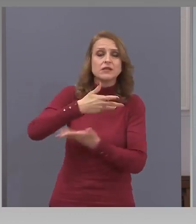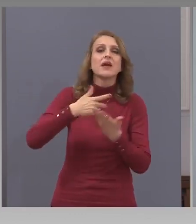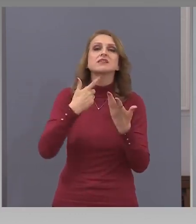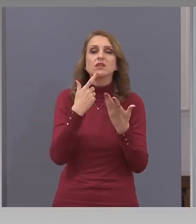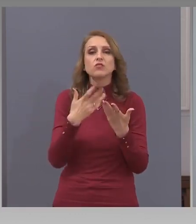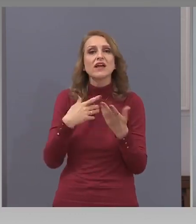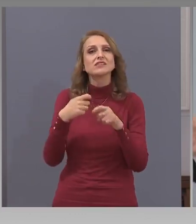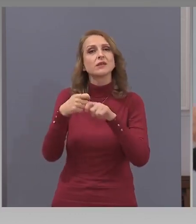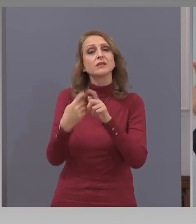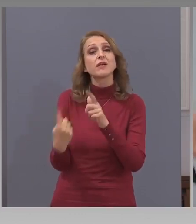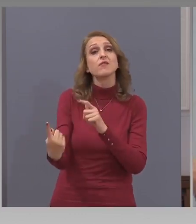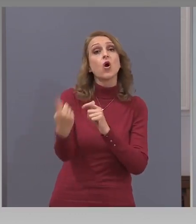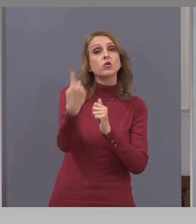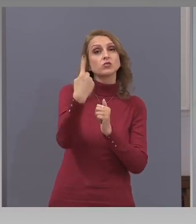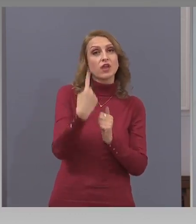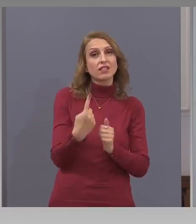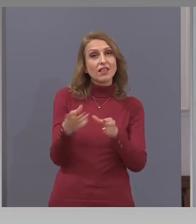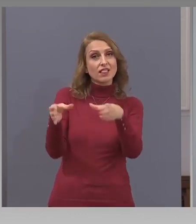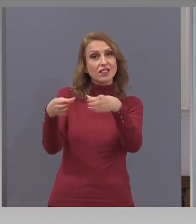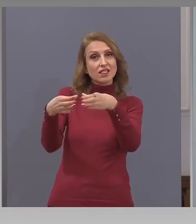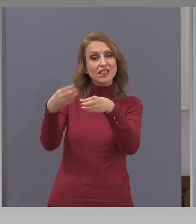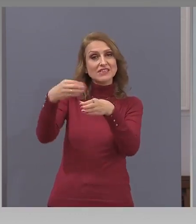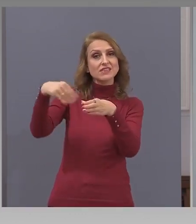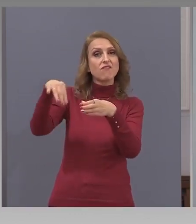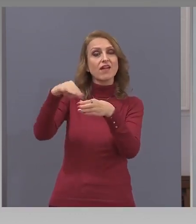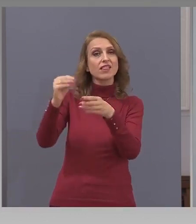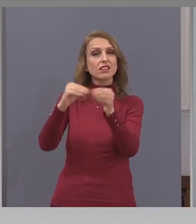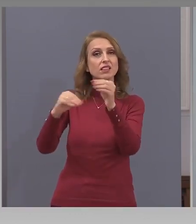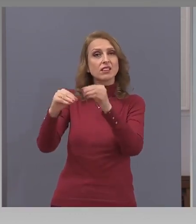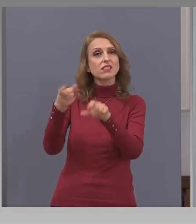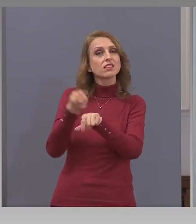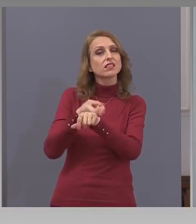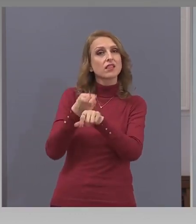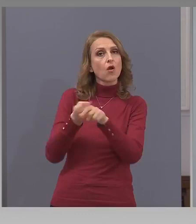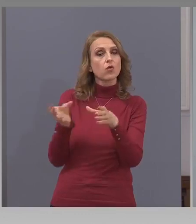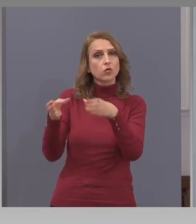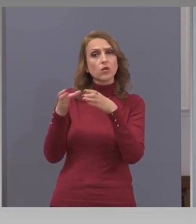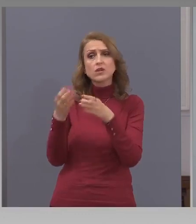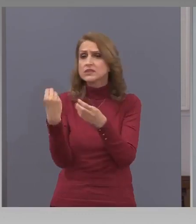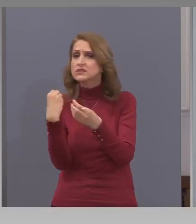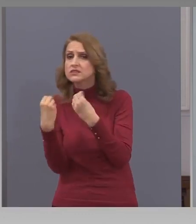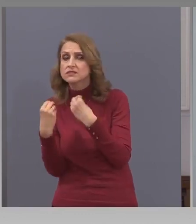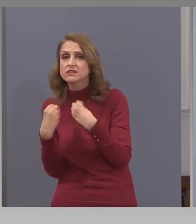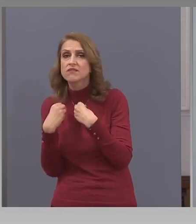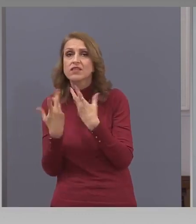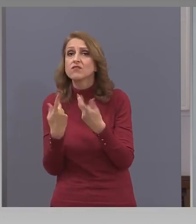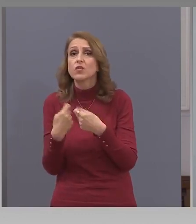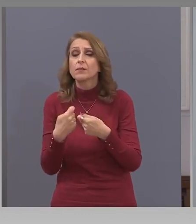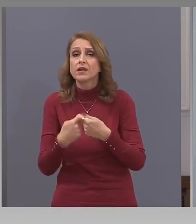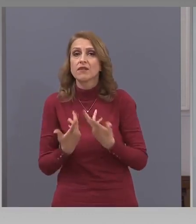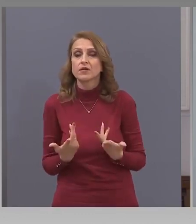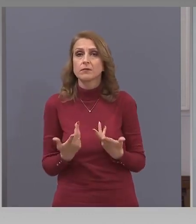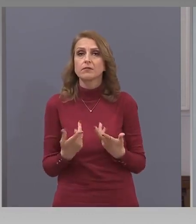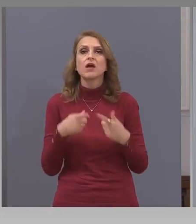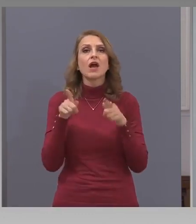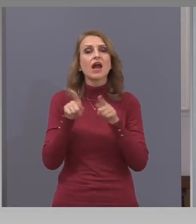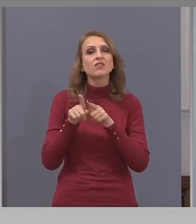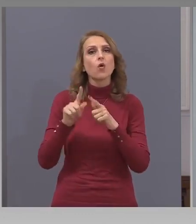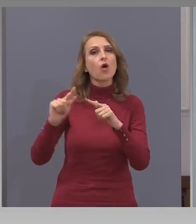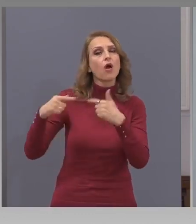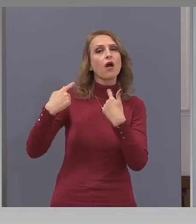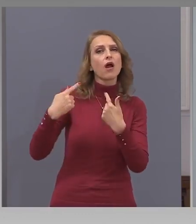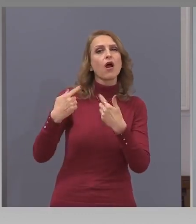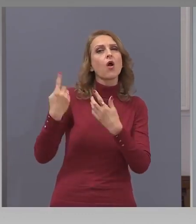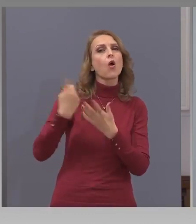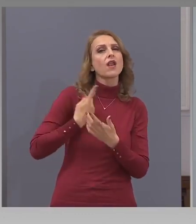Тът ти отговарям. Щаба предлага правителството действа. Съветът е като мозъчен тръс. Като коректив. Нека